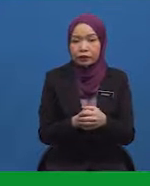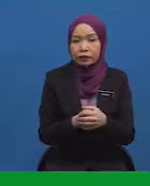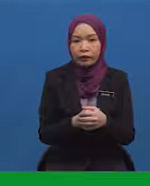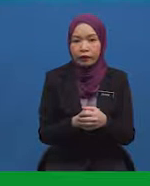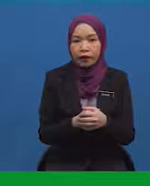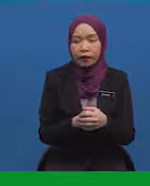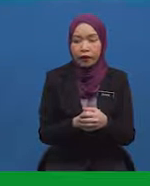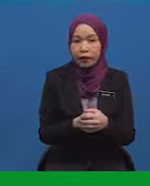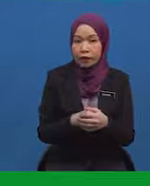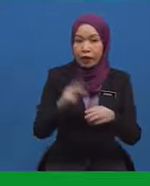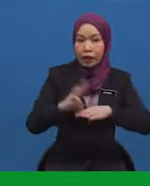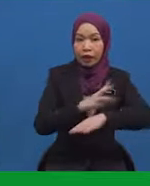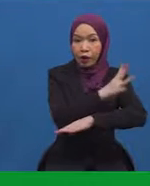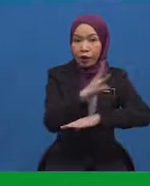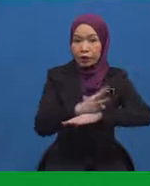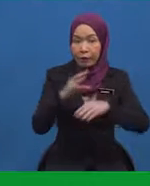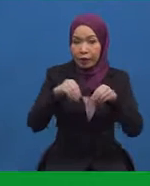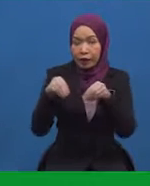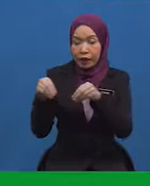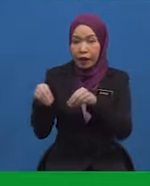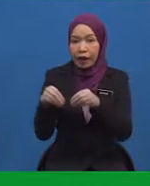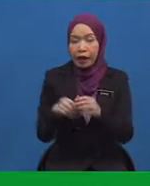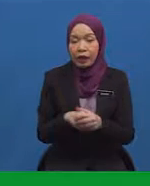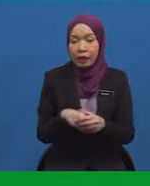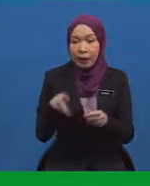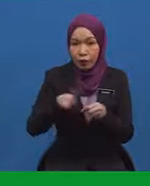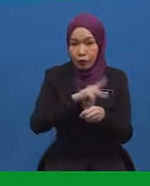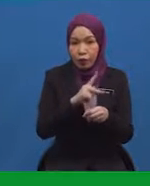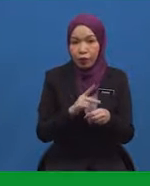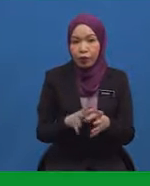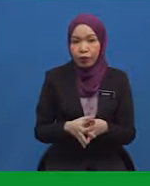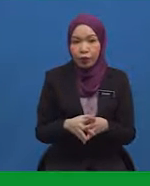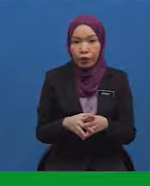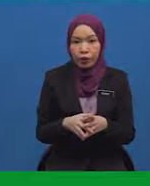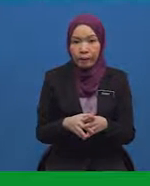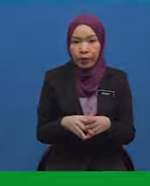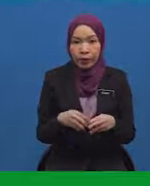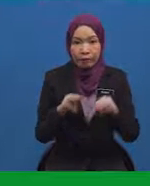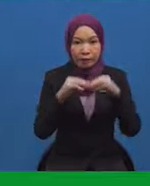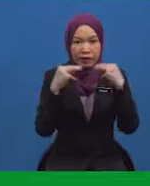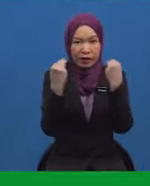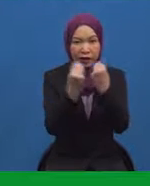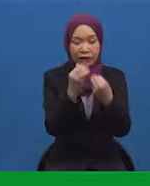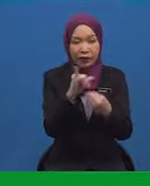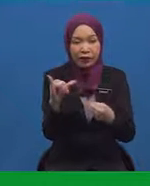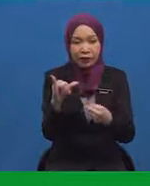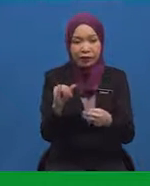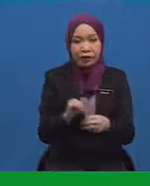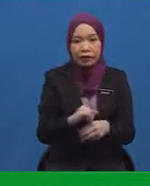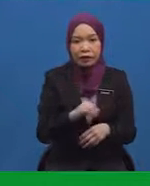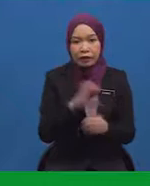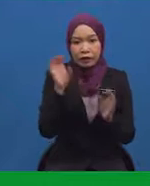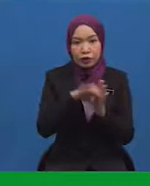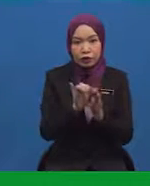Kawasan pertanian juga berpenduduk padat seperti lembangan Changjiang di China, lembangan Ganges di India